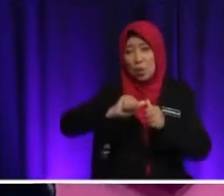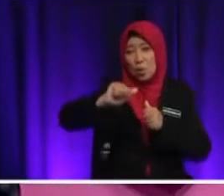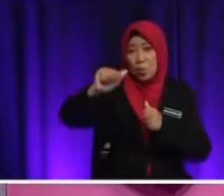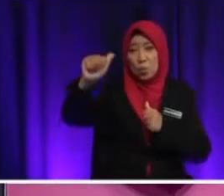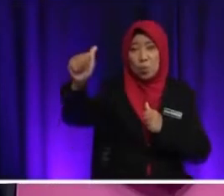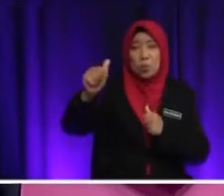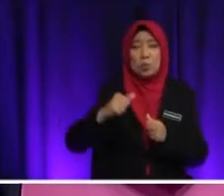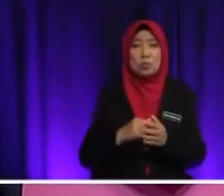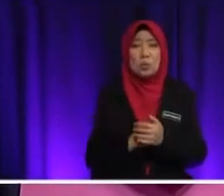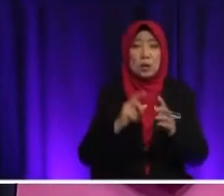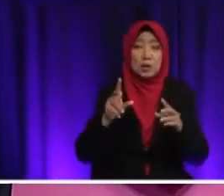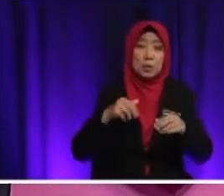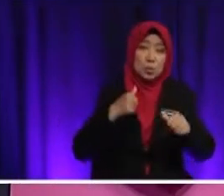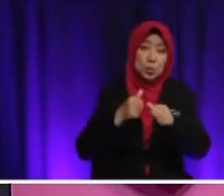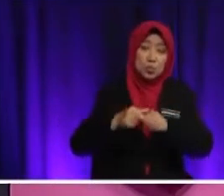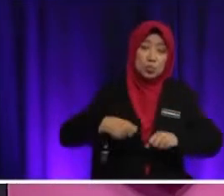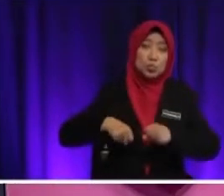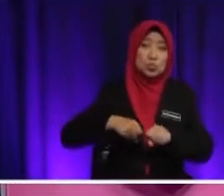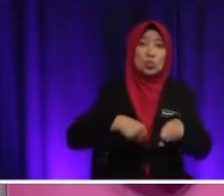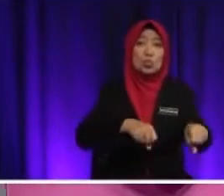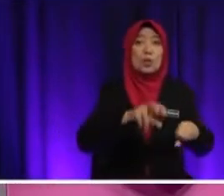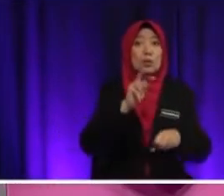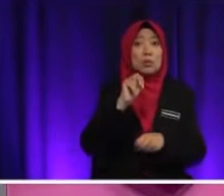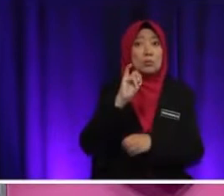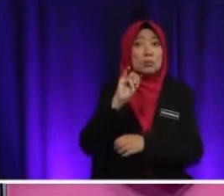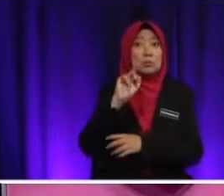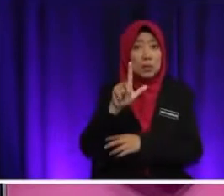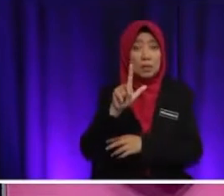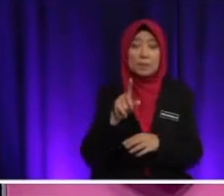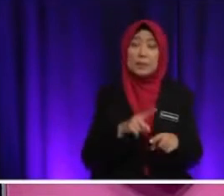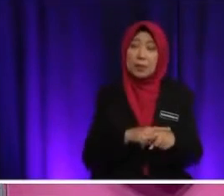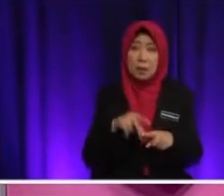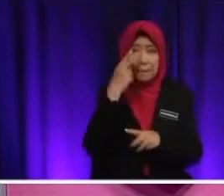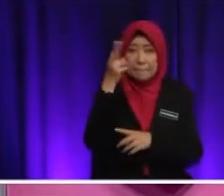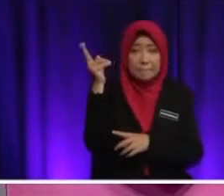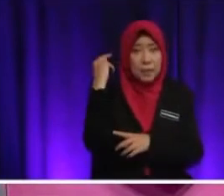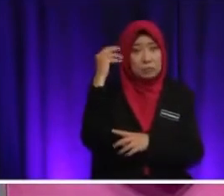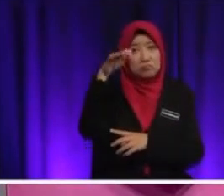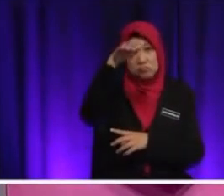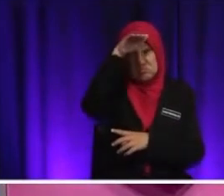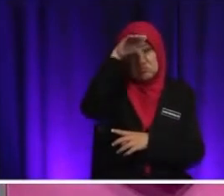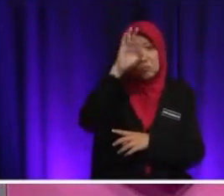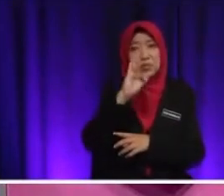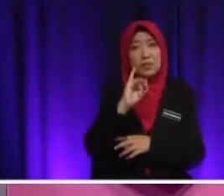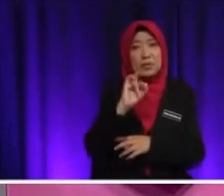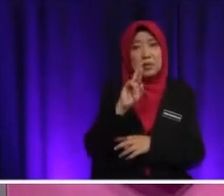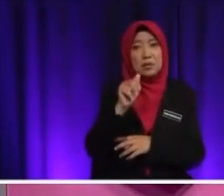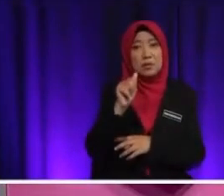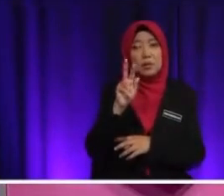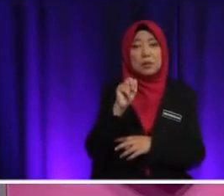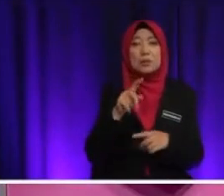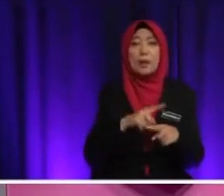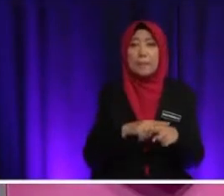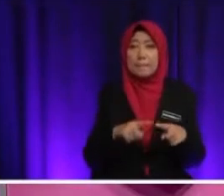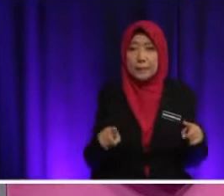menghala lawan arus sungai Nil? Hebatnya Fir'aun, ya, hebatnya Fir'aun. Tapi itu pun akhirnya musnah apabila